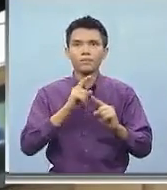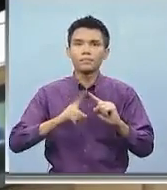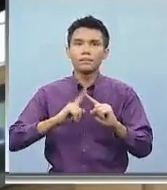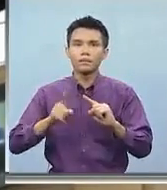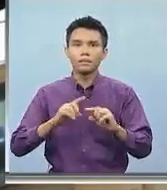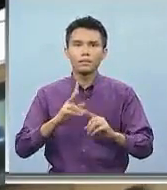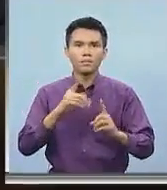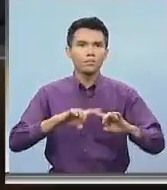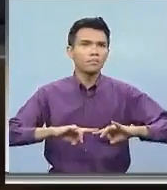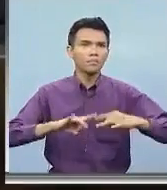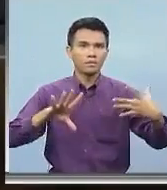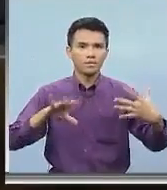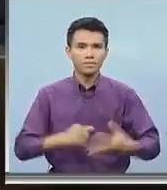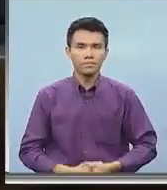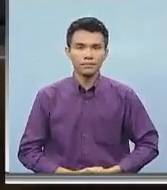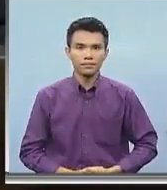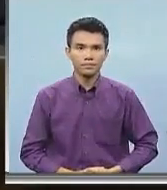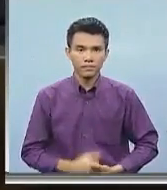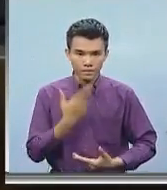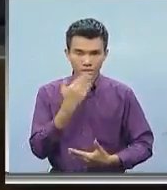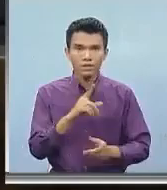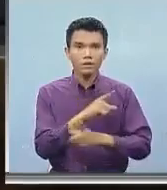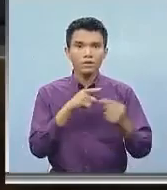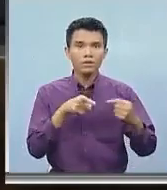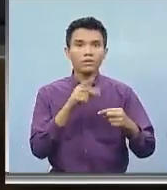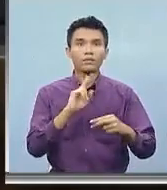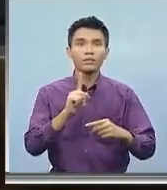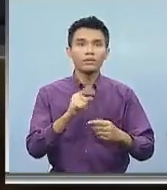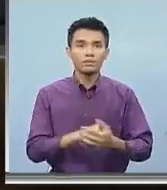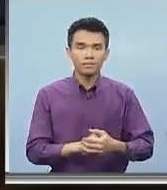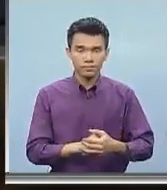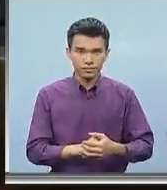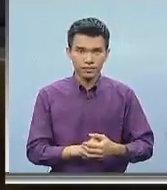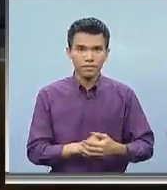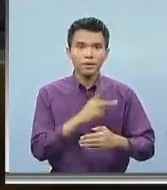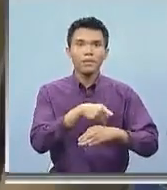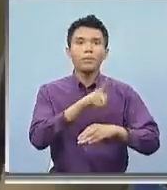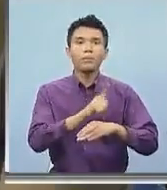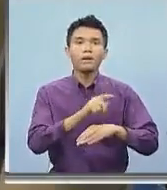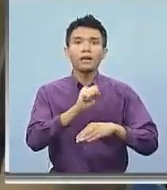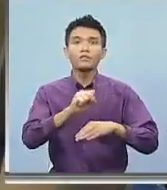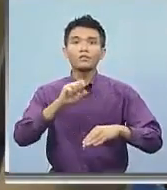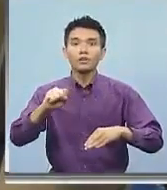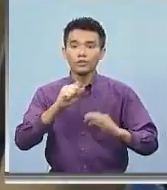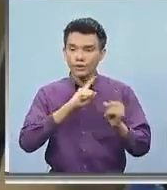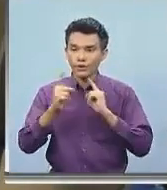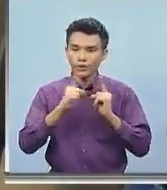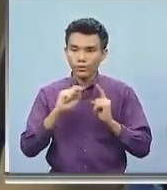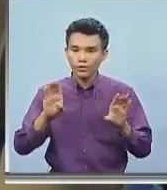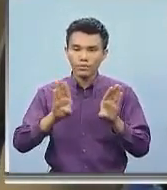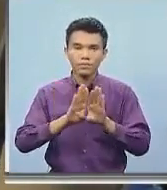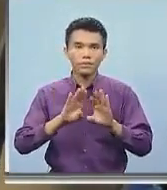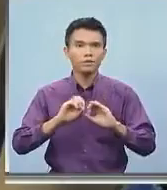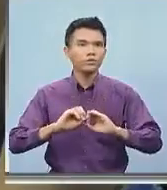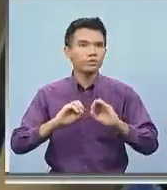ปปชชี้มูลด้วยส่วนกรณีของนายสมศักดิ์เกียรติสุรนนท์ไม่ได้ติดต่อเพื่อขอแถลงปิดสำนวนคดีด้วยวาจาในวันนี้นะครับรวม